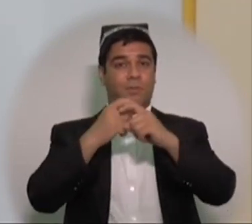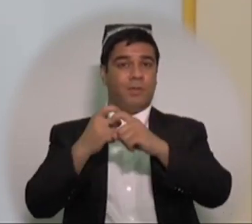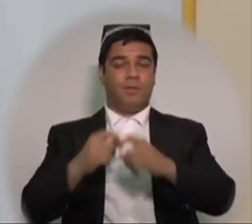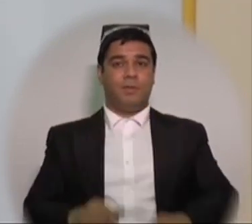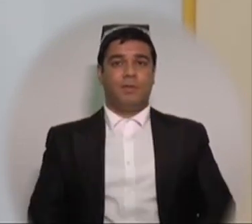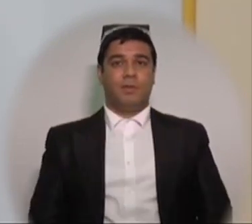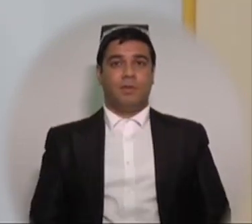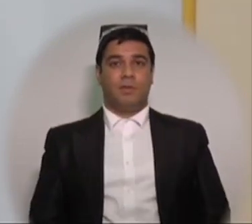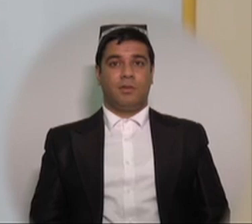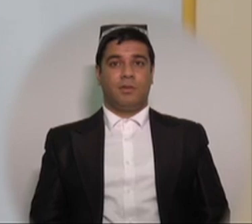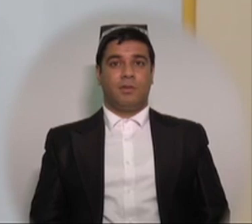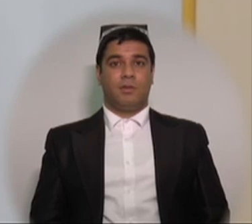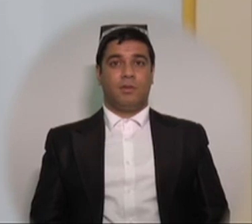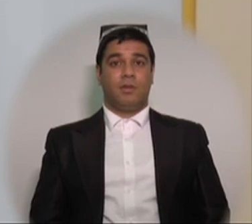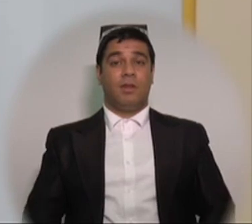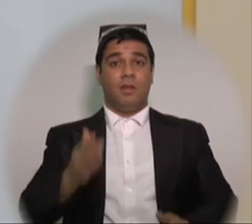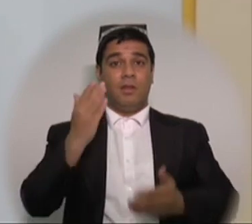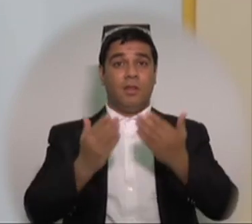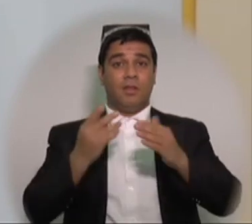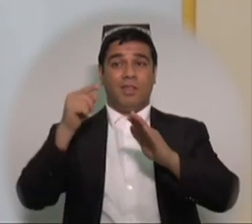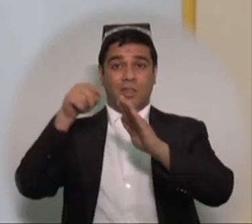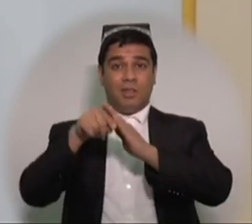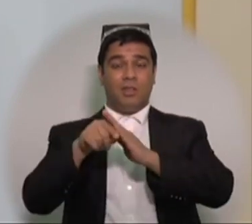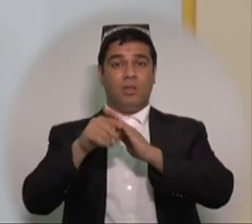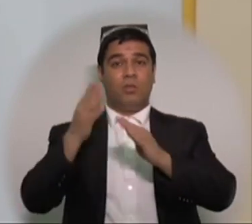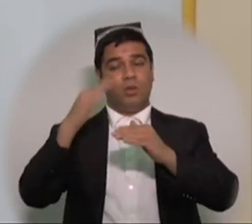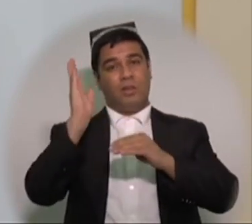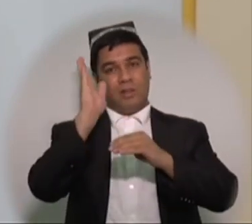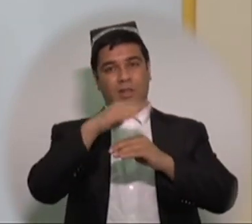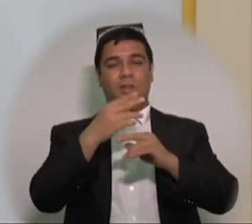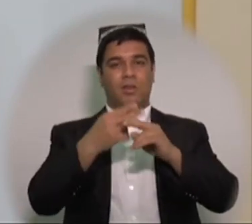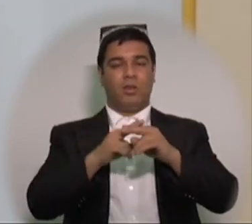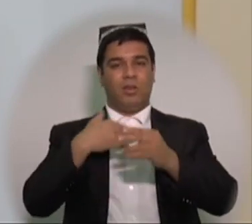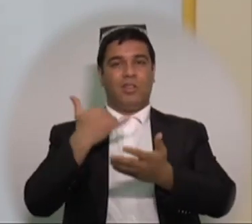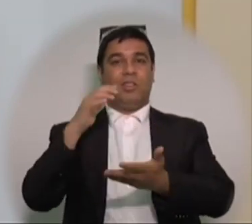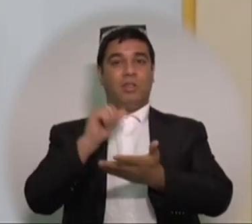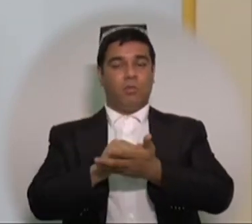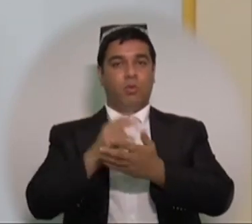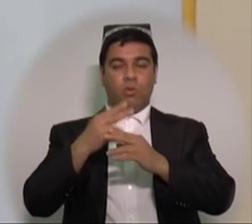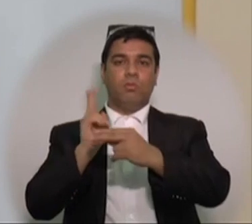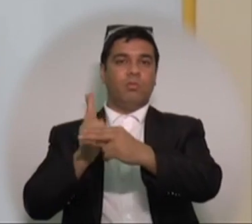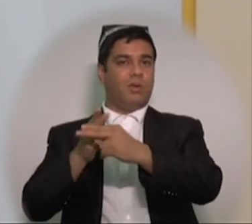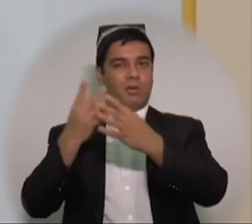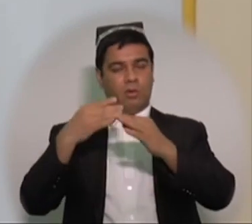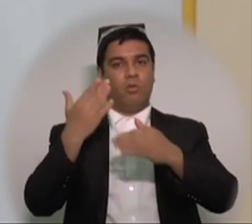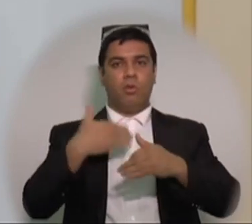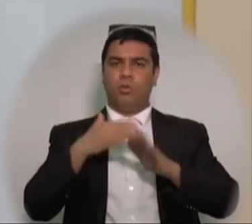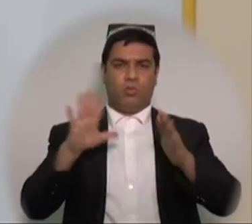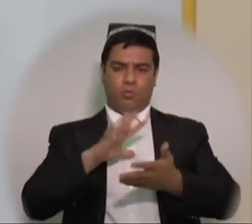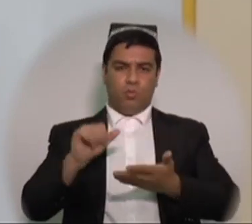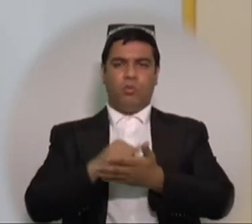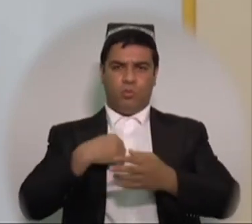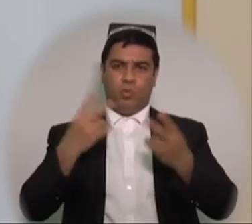ve in qile irci'u farci'u. Eğer iskerden turup kaytın değilse, kaytiler. Yo, ben